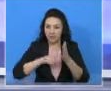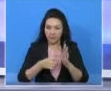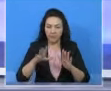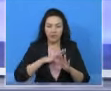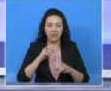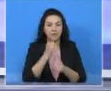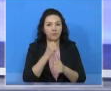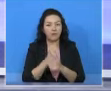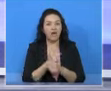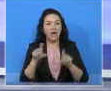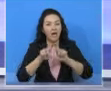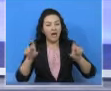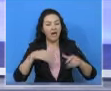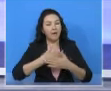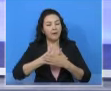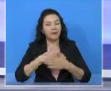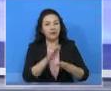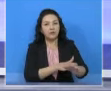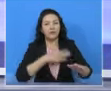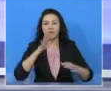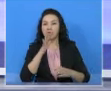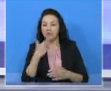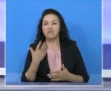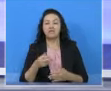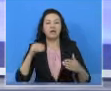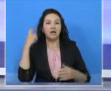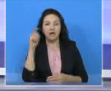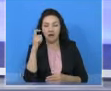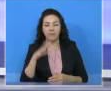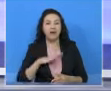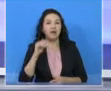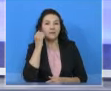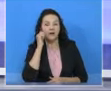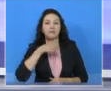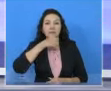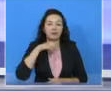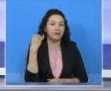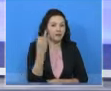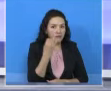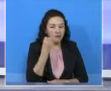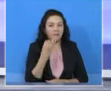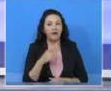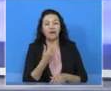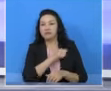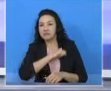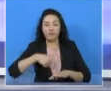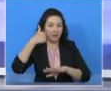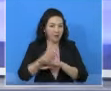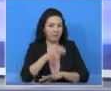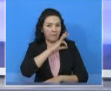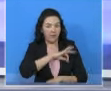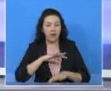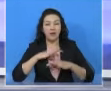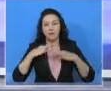преследует деятельность Центра активного долголетия в Хабде. Здесь бабушки и дедушки интересно, а самое главное, полезно